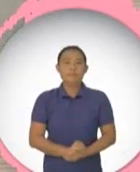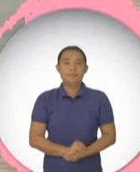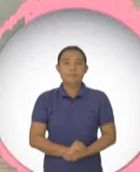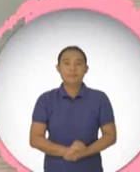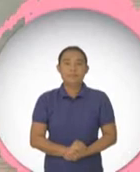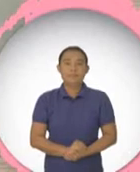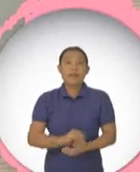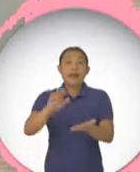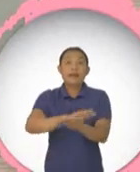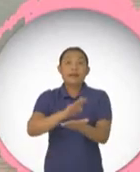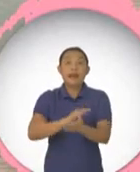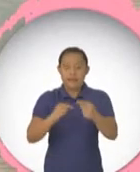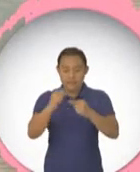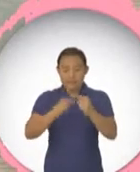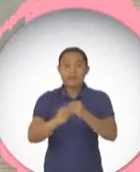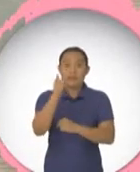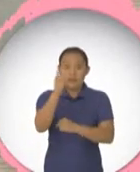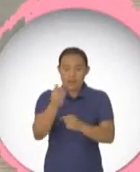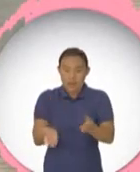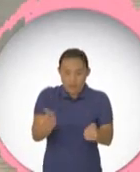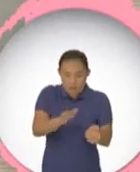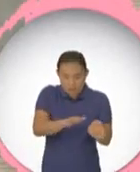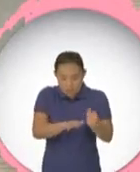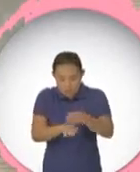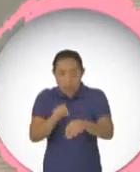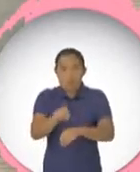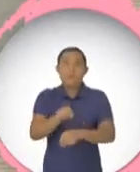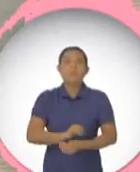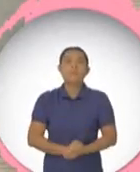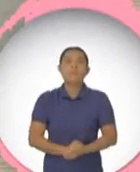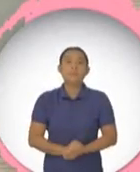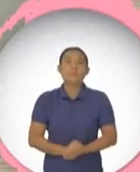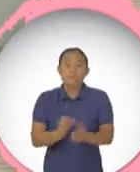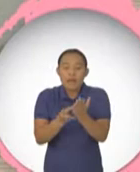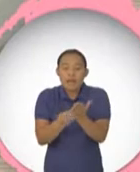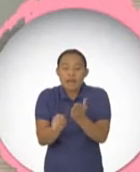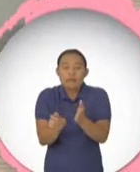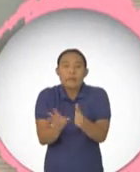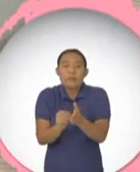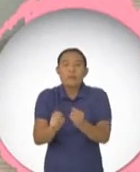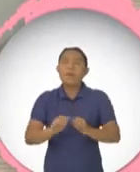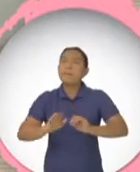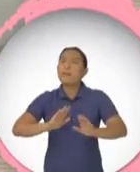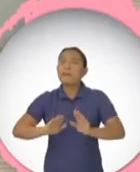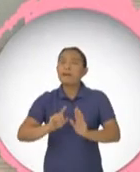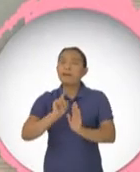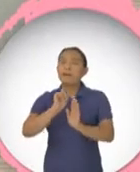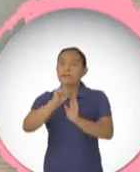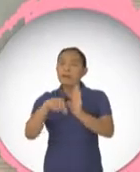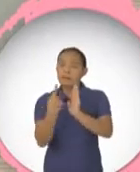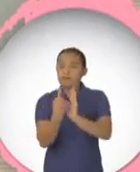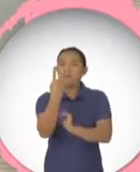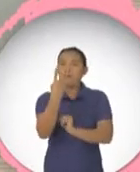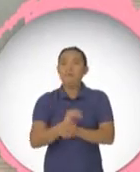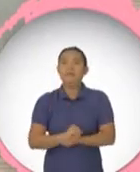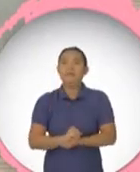าษหรือใช้พลาสติกแรปก็ได้นะคะ ครับผมอ ันนี้ห่อเพื่อให้ไขมันมันอยู่ตัวนะคะอาจจะใช้เวลาประมาณ1 ชั่วโมงหรือจะแช่เย็นทิ้งเอ